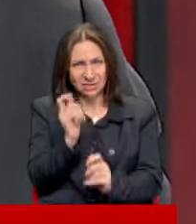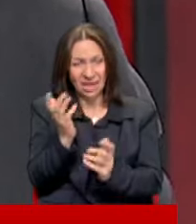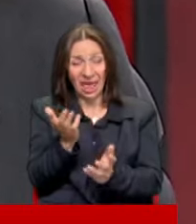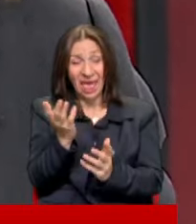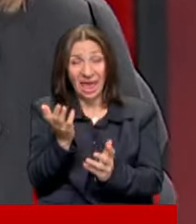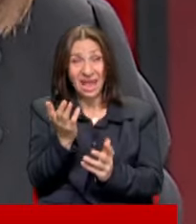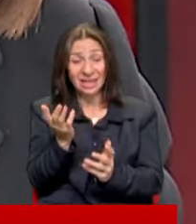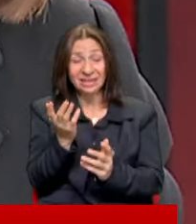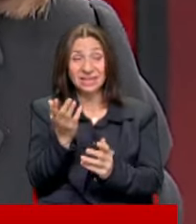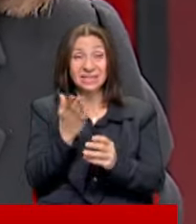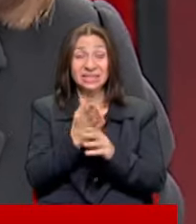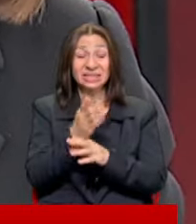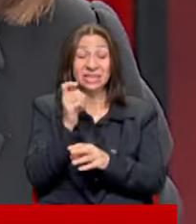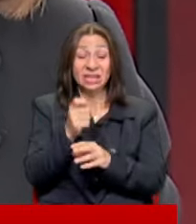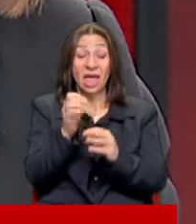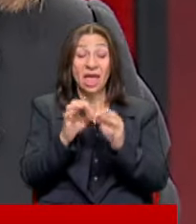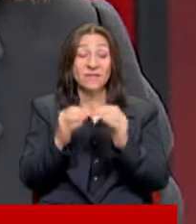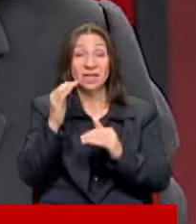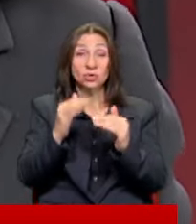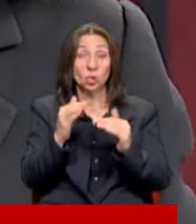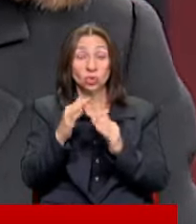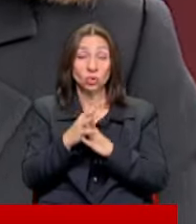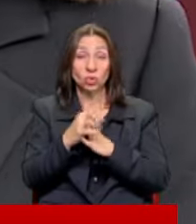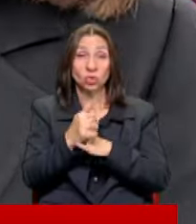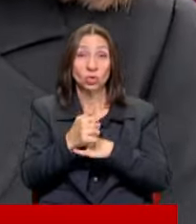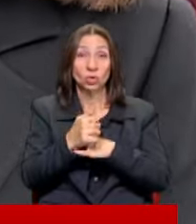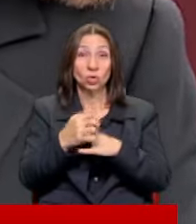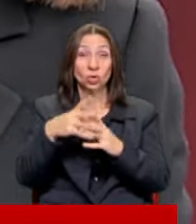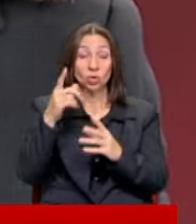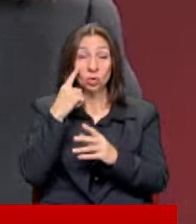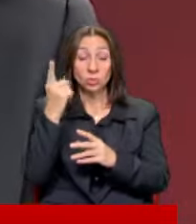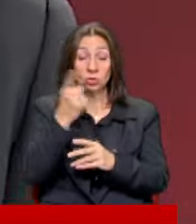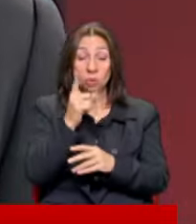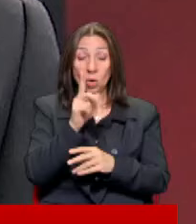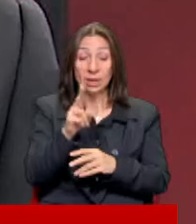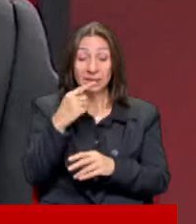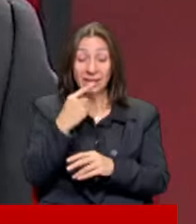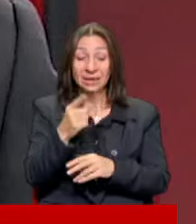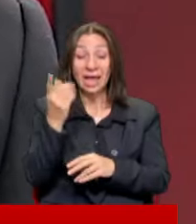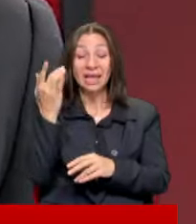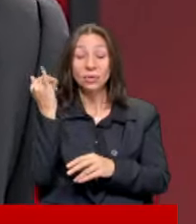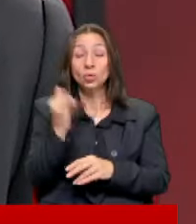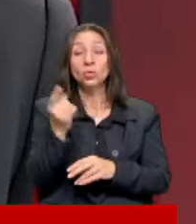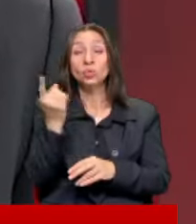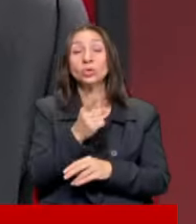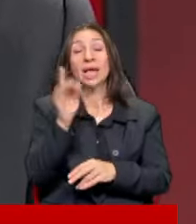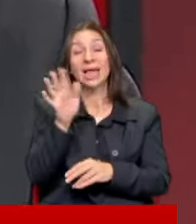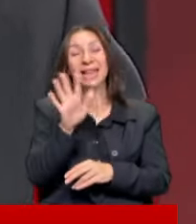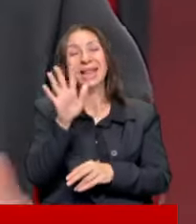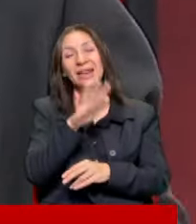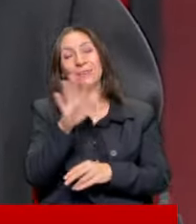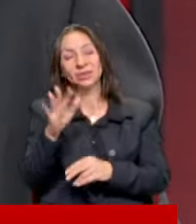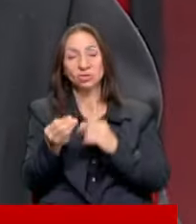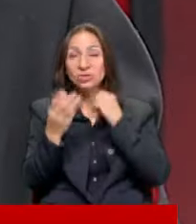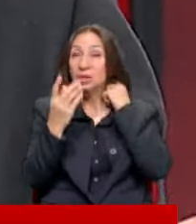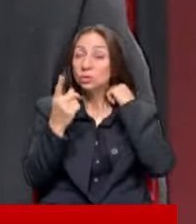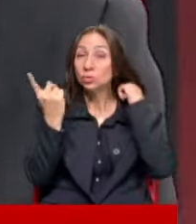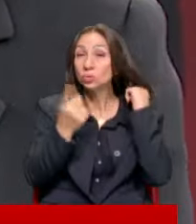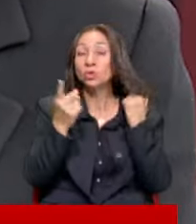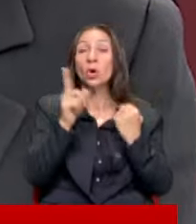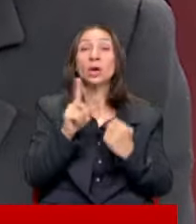Eğer gerçekleşen enflasyon hükümet % 17 hesaplarken en az % % 55 Çıkacak hiçbir zaman